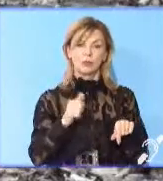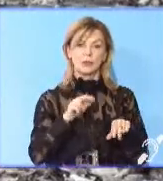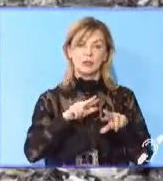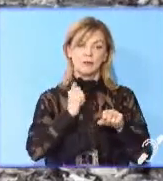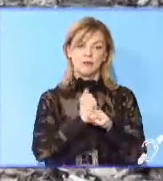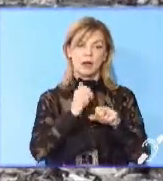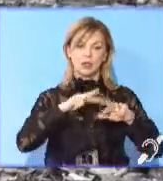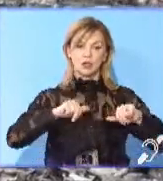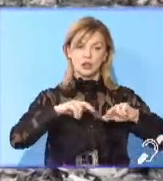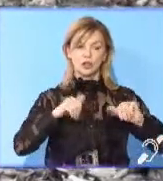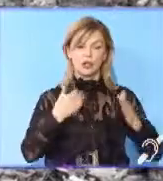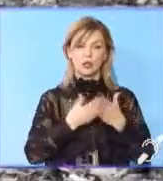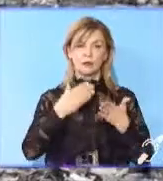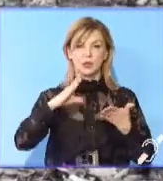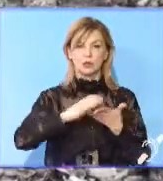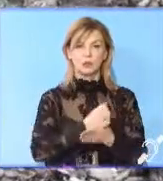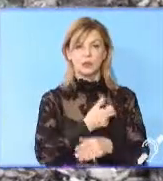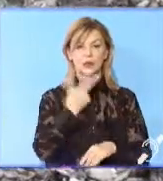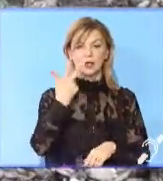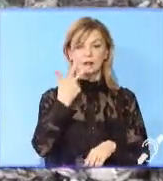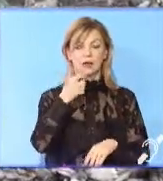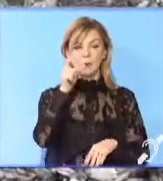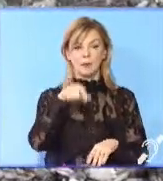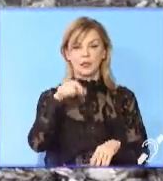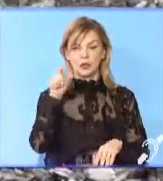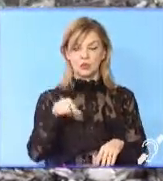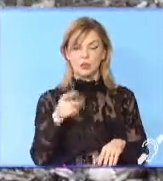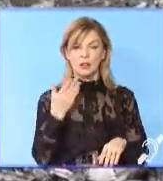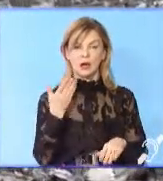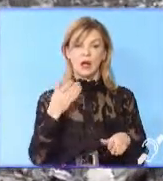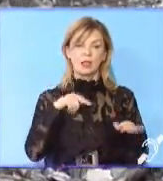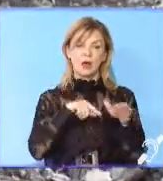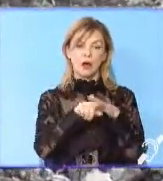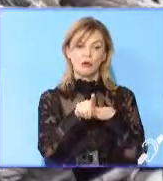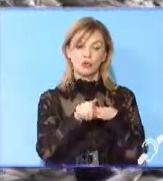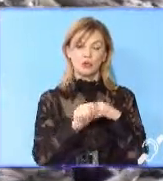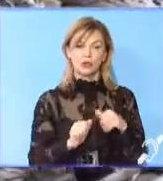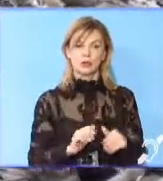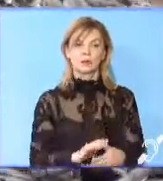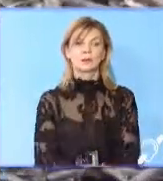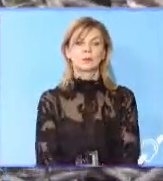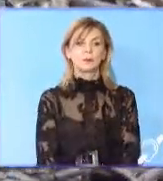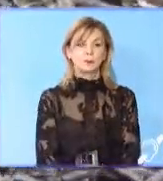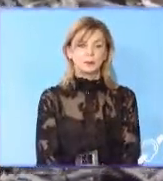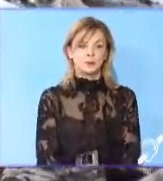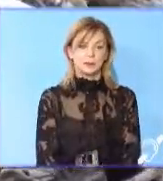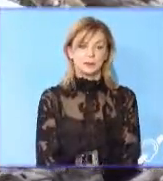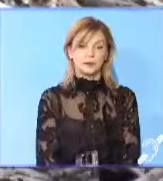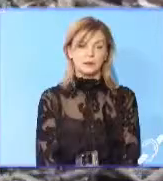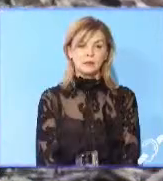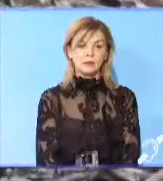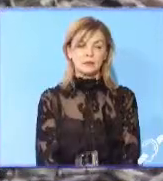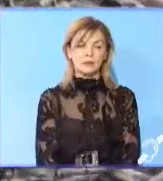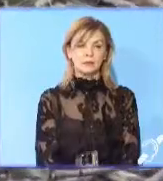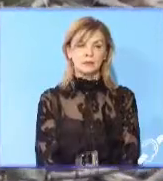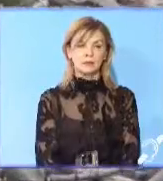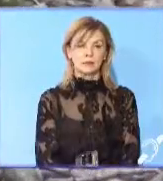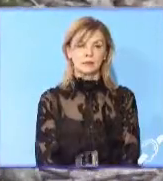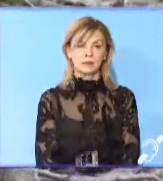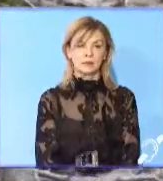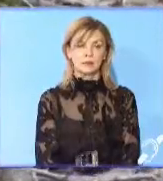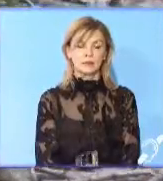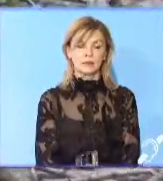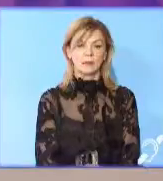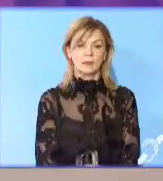cercetări pentru identificarea și prinderea celui de-al treilea bărbat aflat în atelaj, care a dispărut în timpul imobilizării celor doi reținuți.